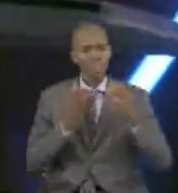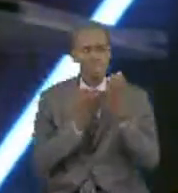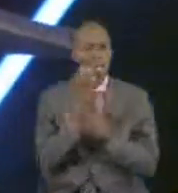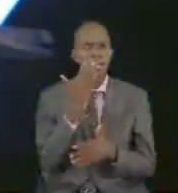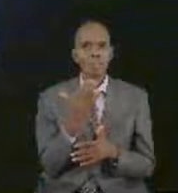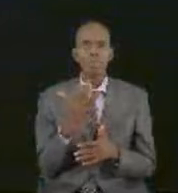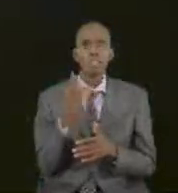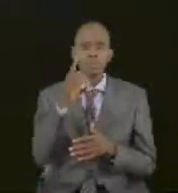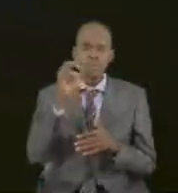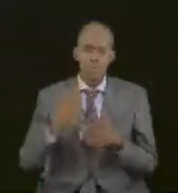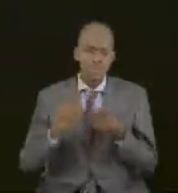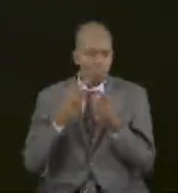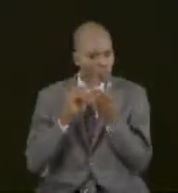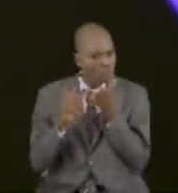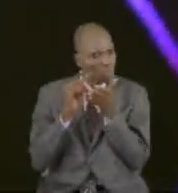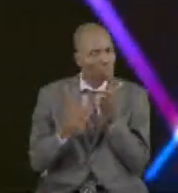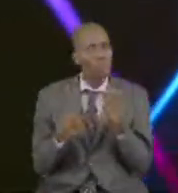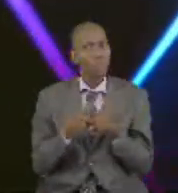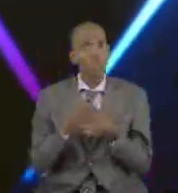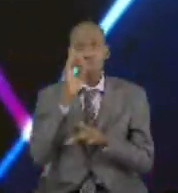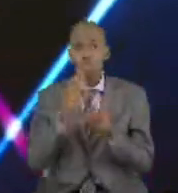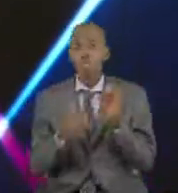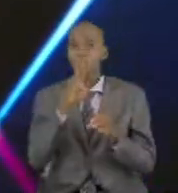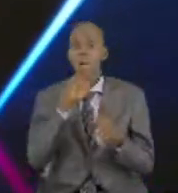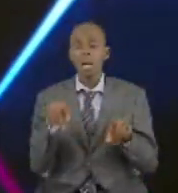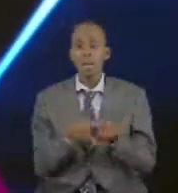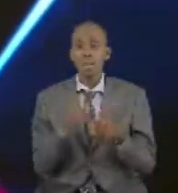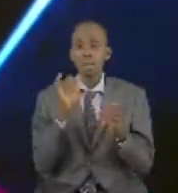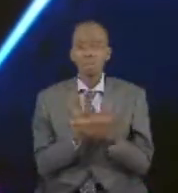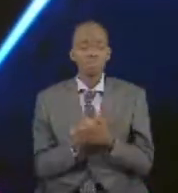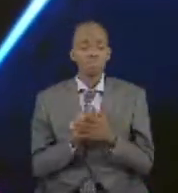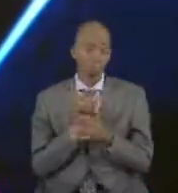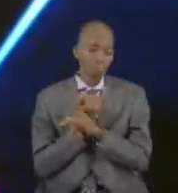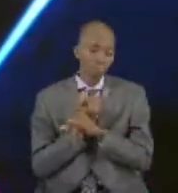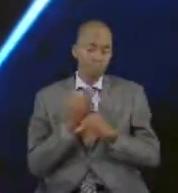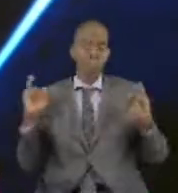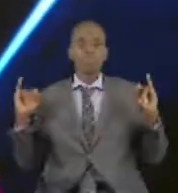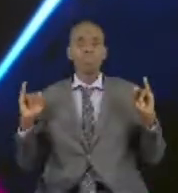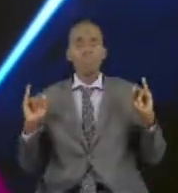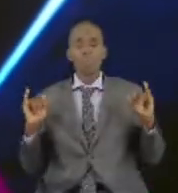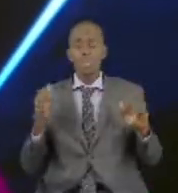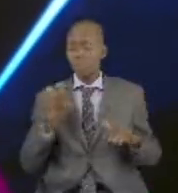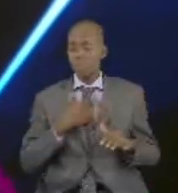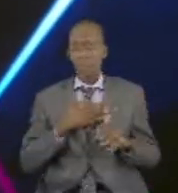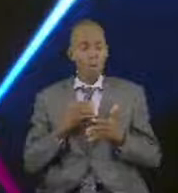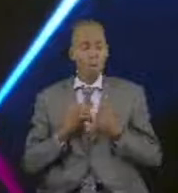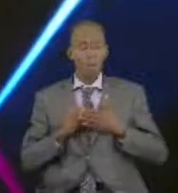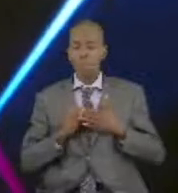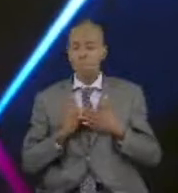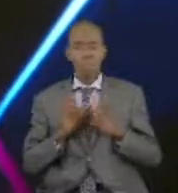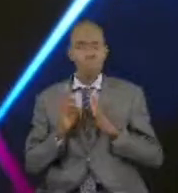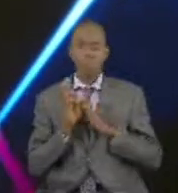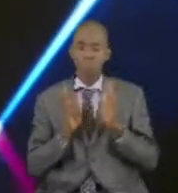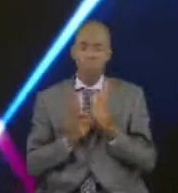le bon message? Il a consulté. Si vous êtes ce genre de personne, vous êtes indépendant, vous êtes